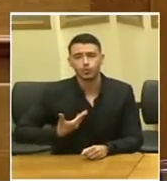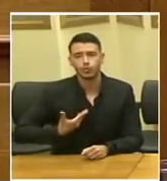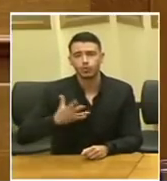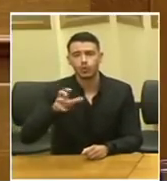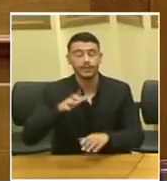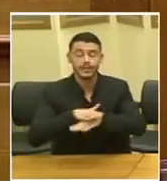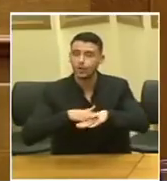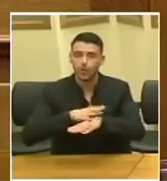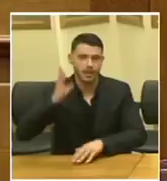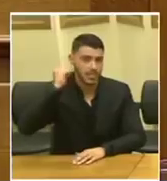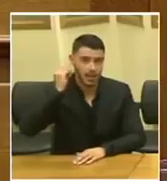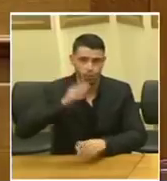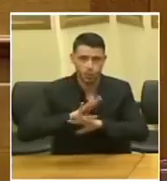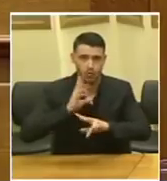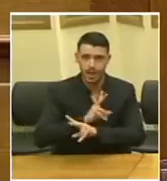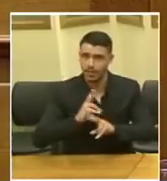Και